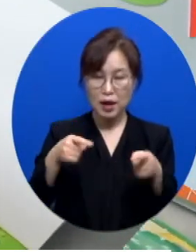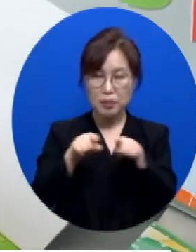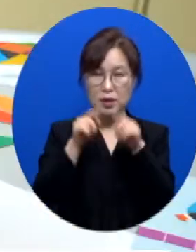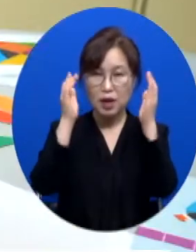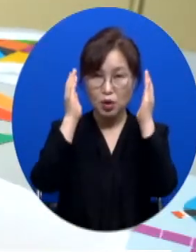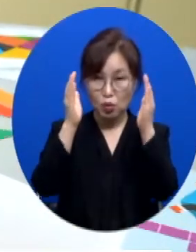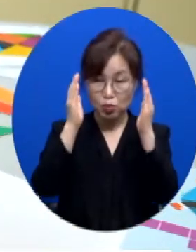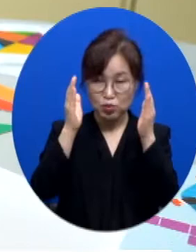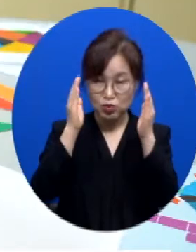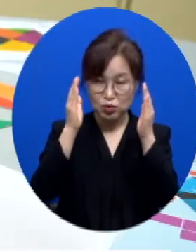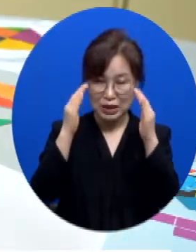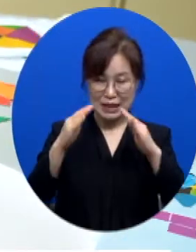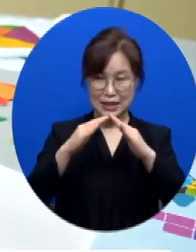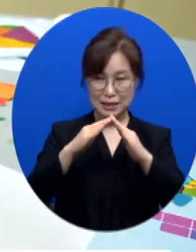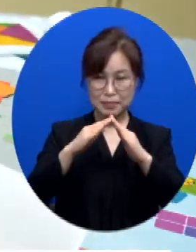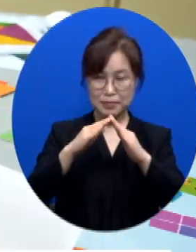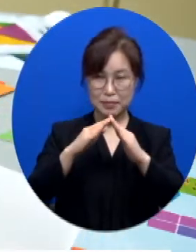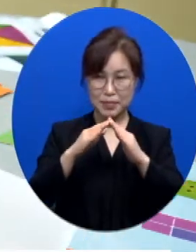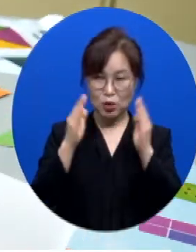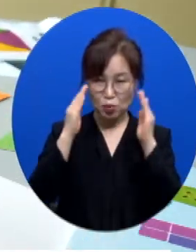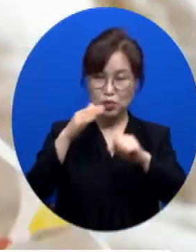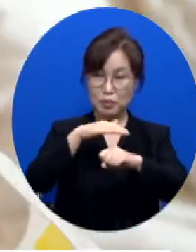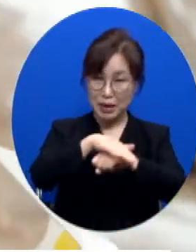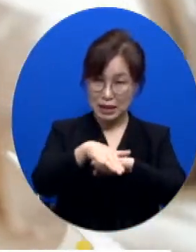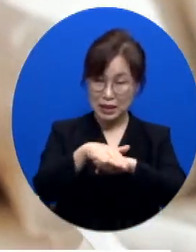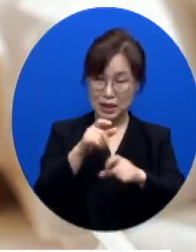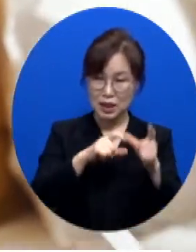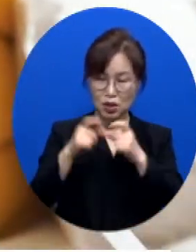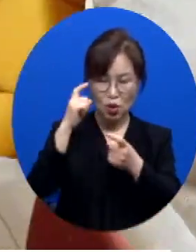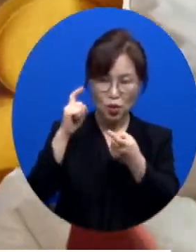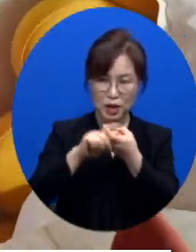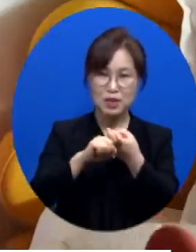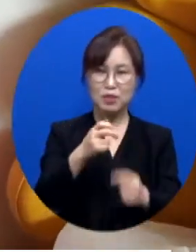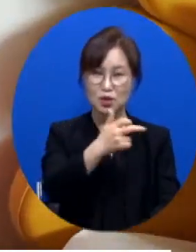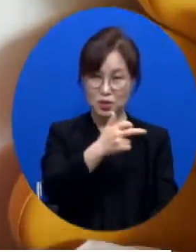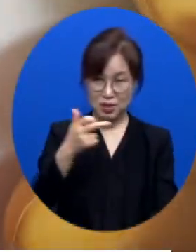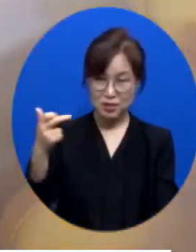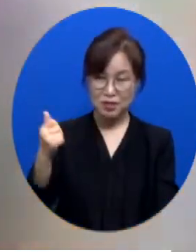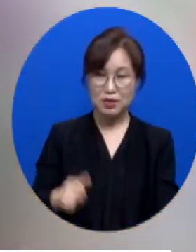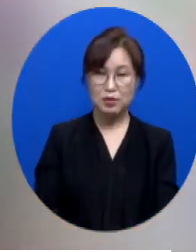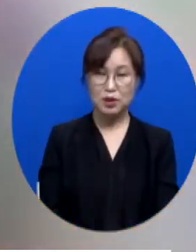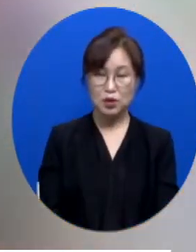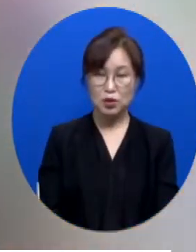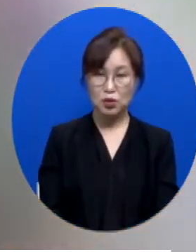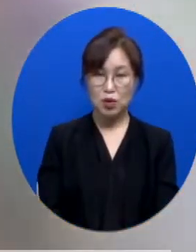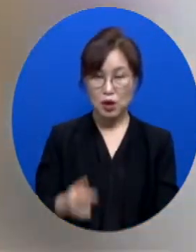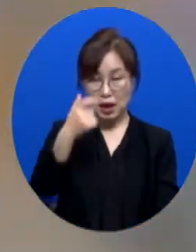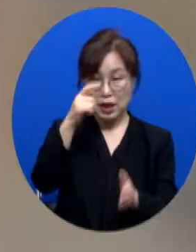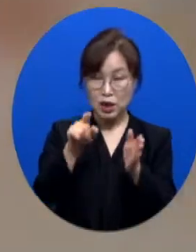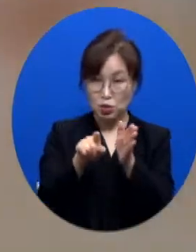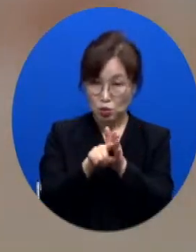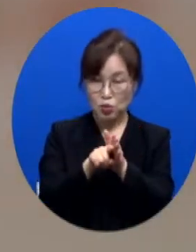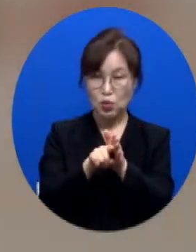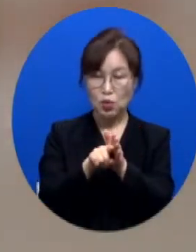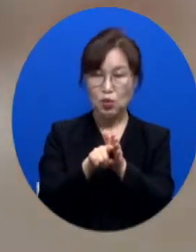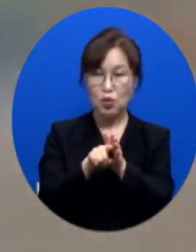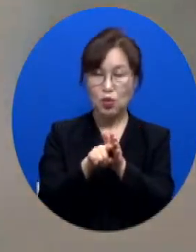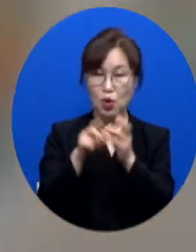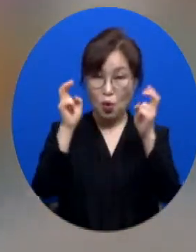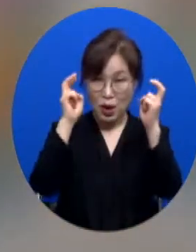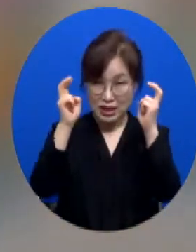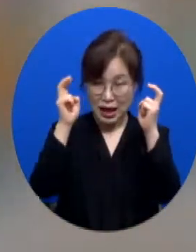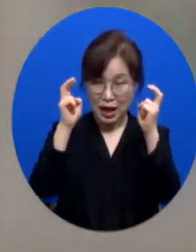공부하는 홈스쿨링 방식의 활용도가 더욱 높아질 것이라 전망했습니다. 또 크리스천 기업으로서 전문 교육